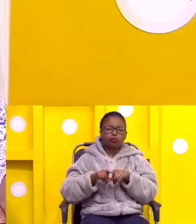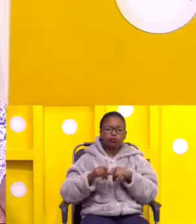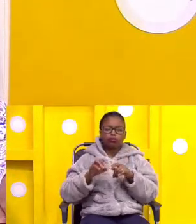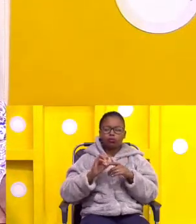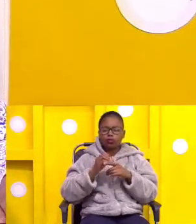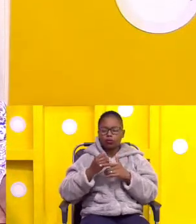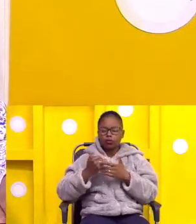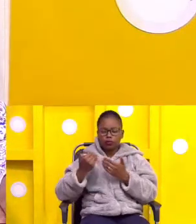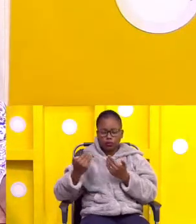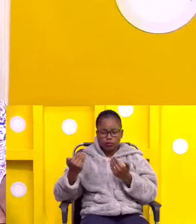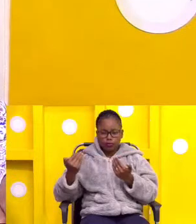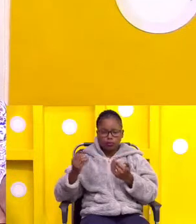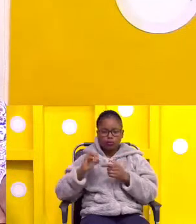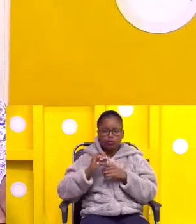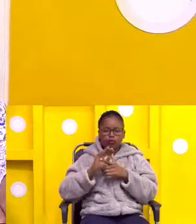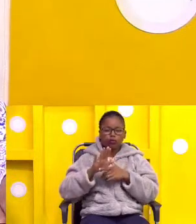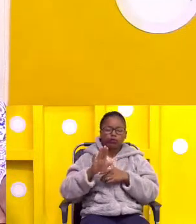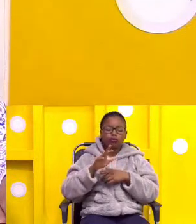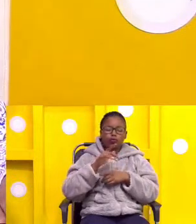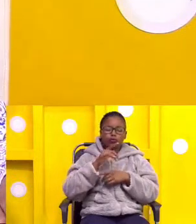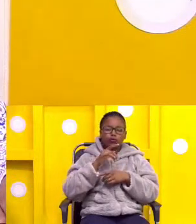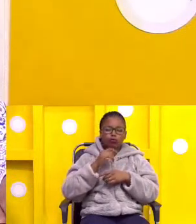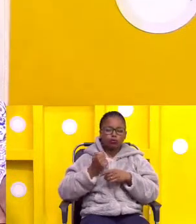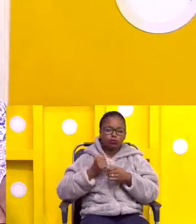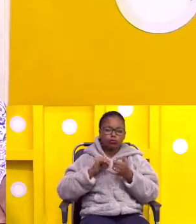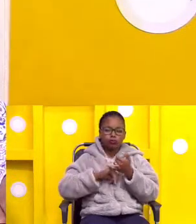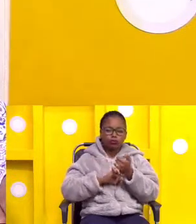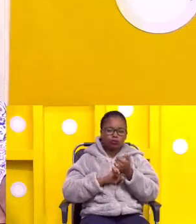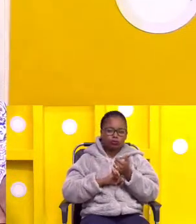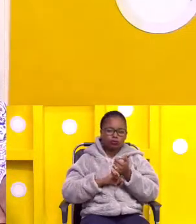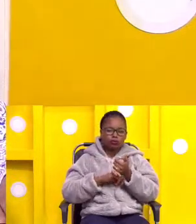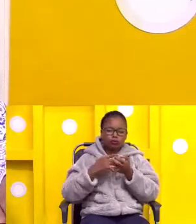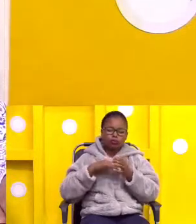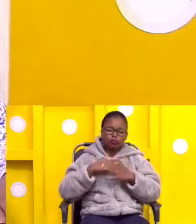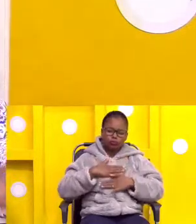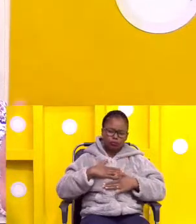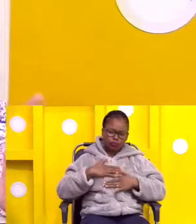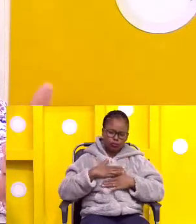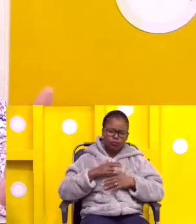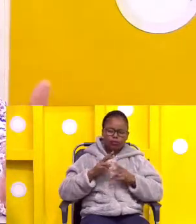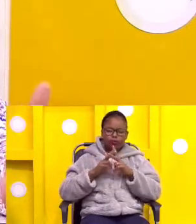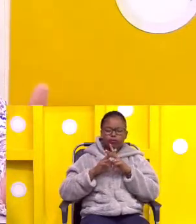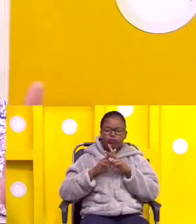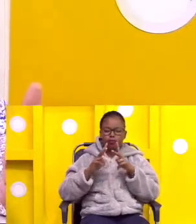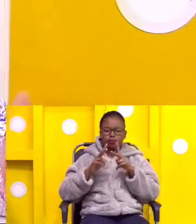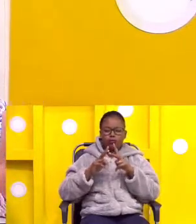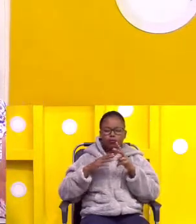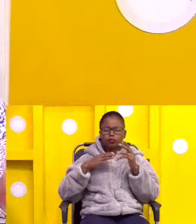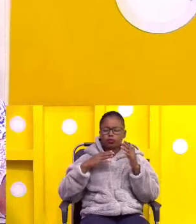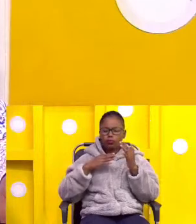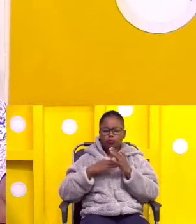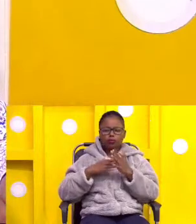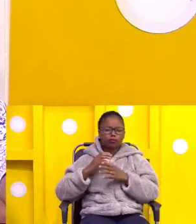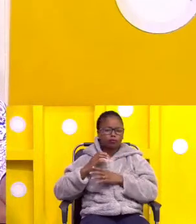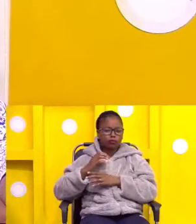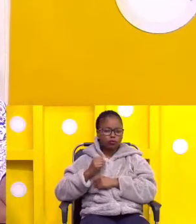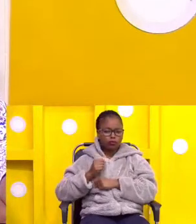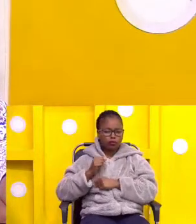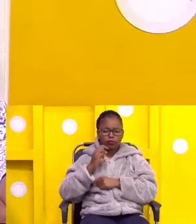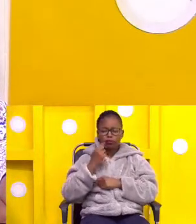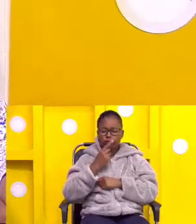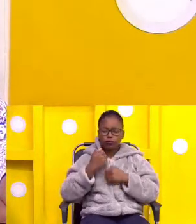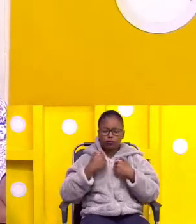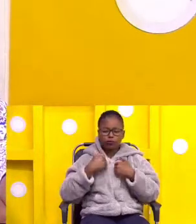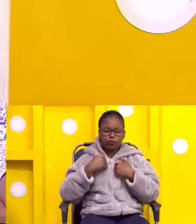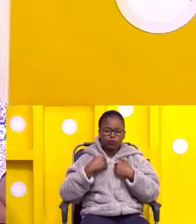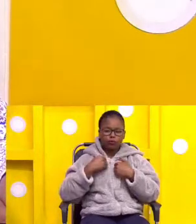ciana ciao no rucini ruru ni ngugutheitha muno na mwari wa ithe witu tiga kwihoka mundu wina mwiri na thakame